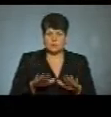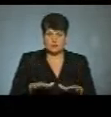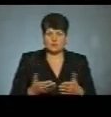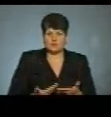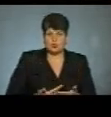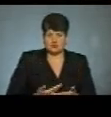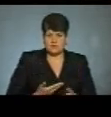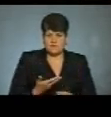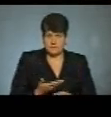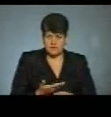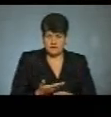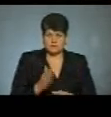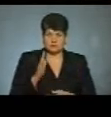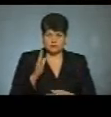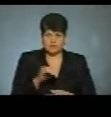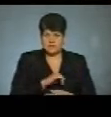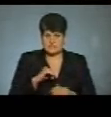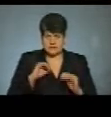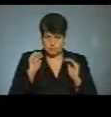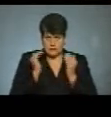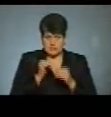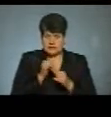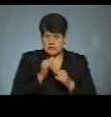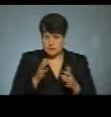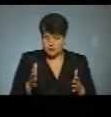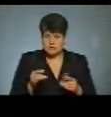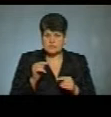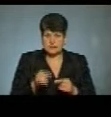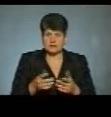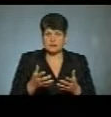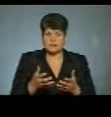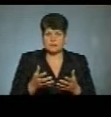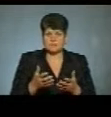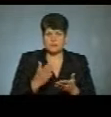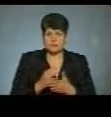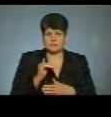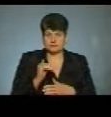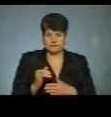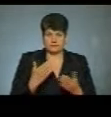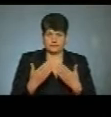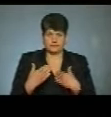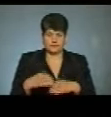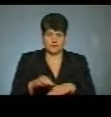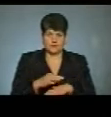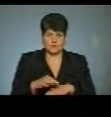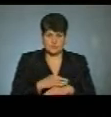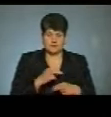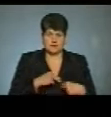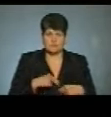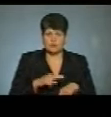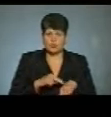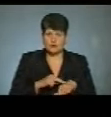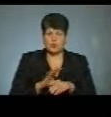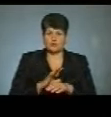проживання відбути самоізоляцію він не може, так як підтримує неприязні стосунки з дружиною. Працівниками поліції